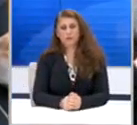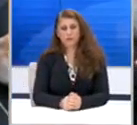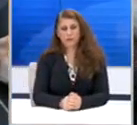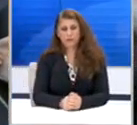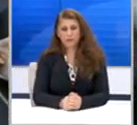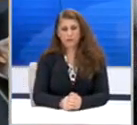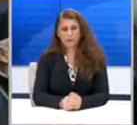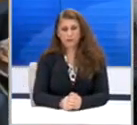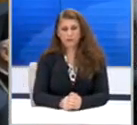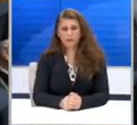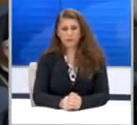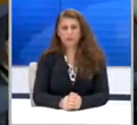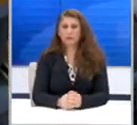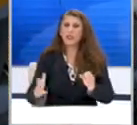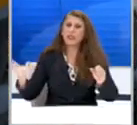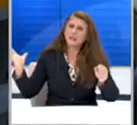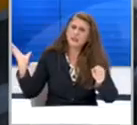κληρονομία Σου,